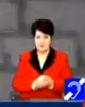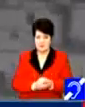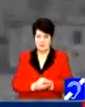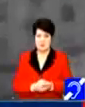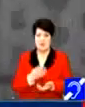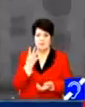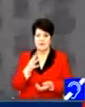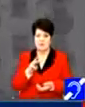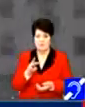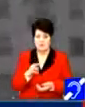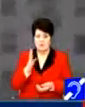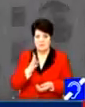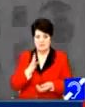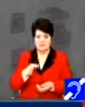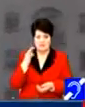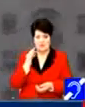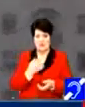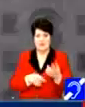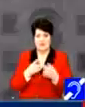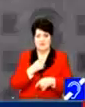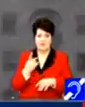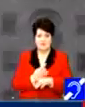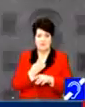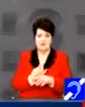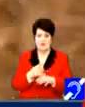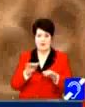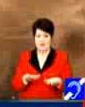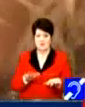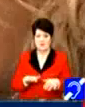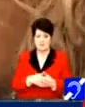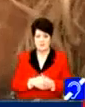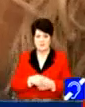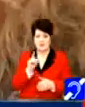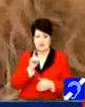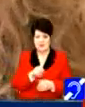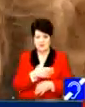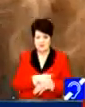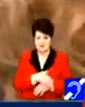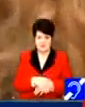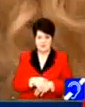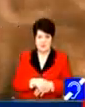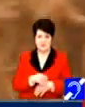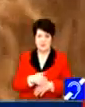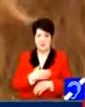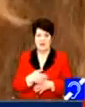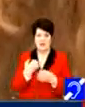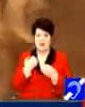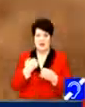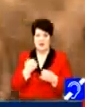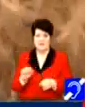martie. După 40 de ani revine pentru prima oară în acel loc. Toată aripa dinspre stradă, dinspre Calea Victoriei, s-a